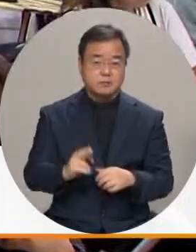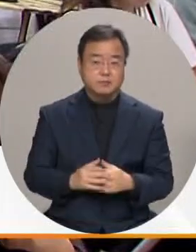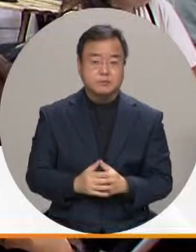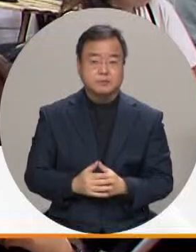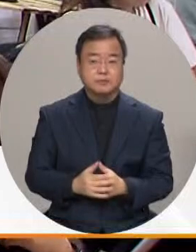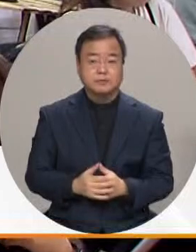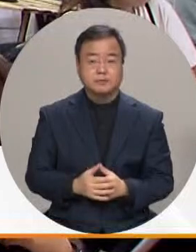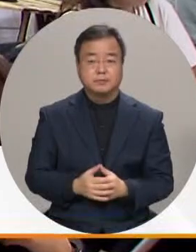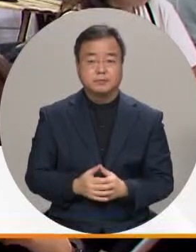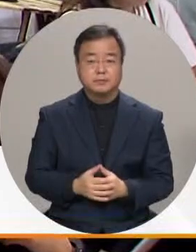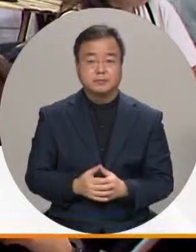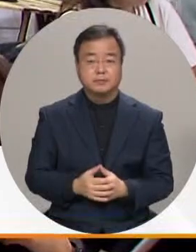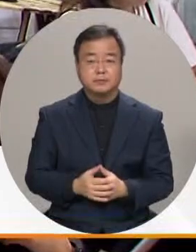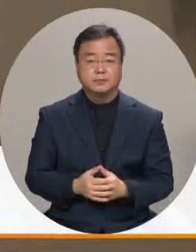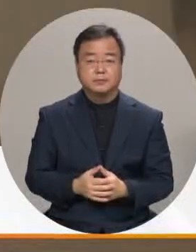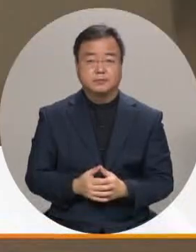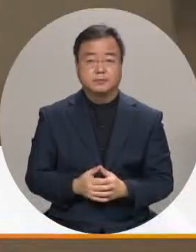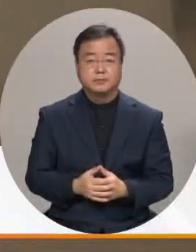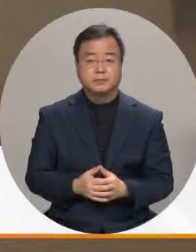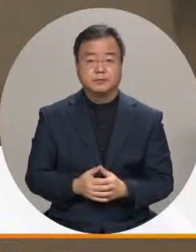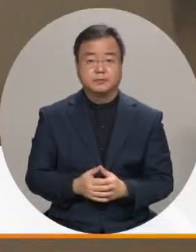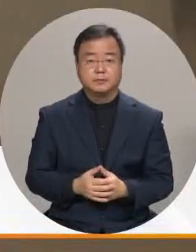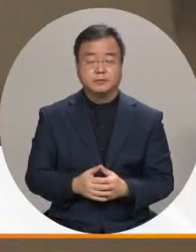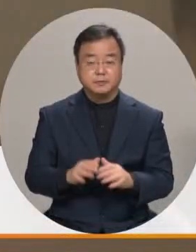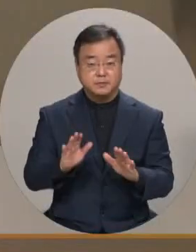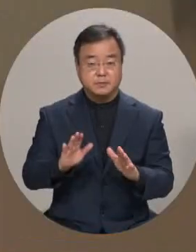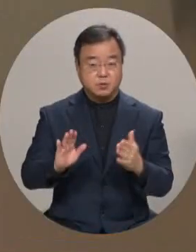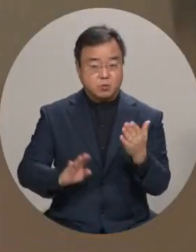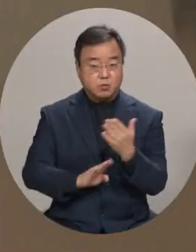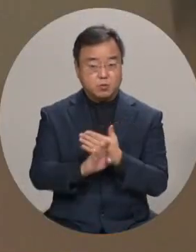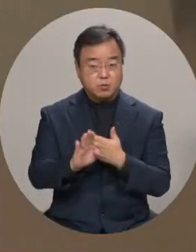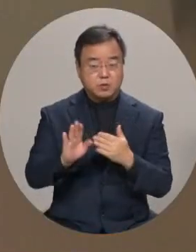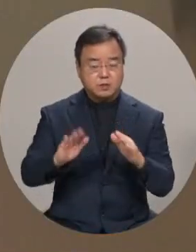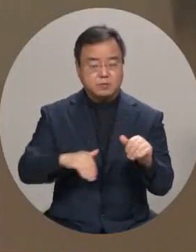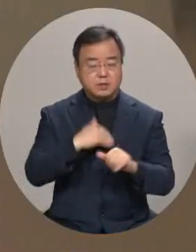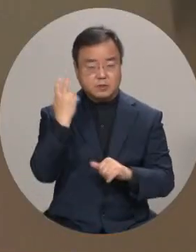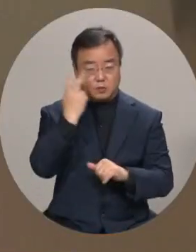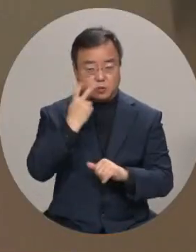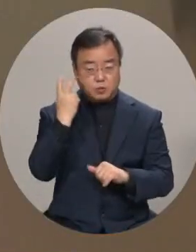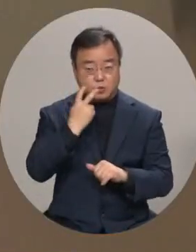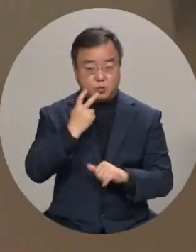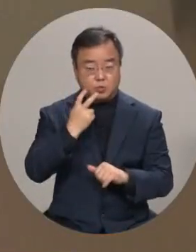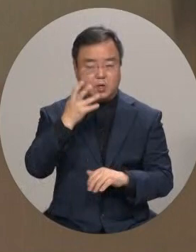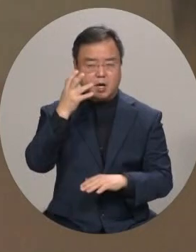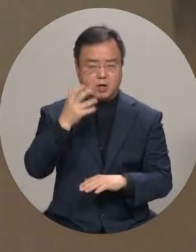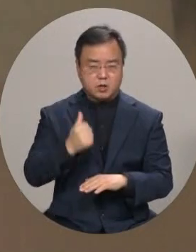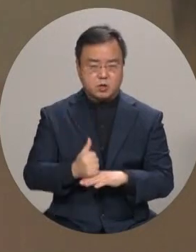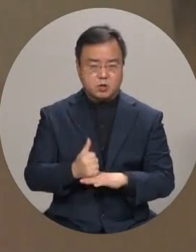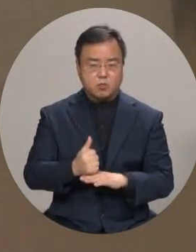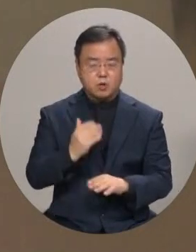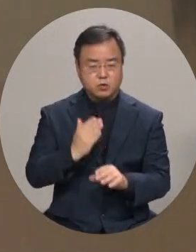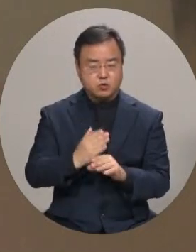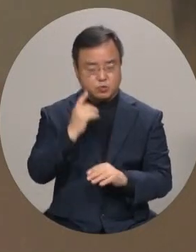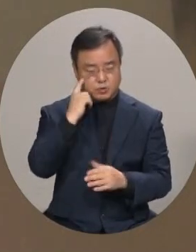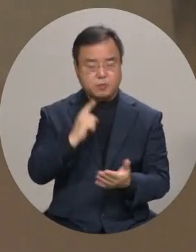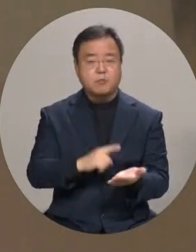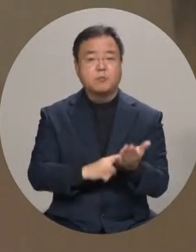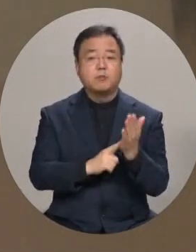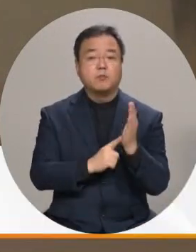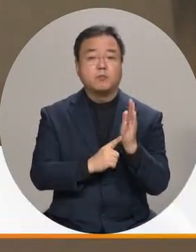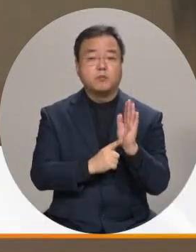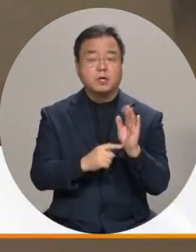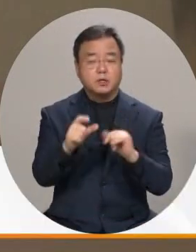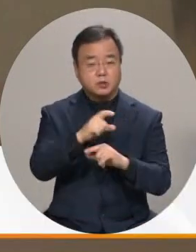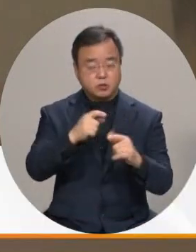보시면 될것 같습니다. 네, 그렇다면 이 밖에도 이번 실태 조사 결과에서 눈여겨봐야 할 부분이